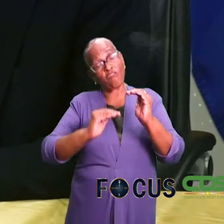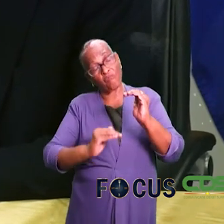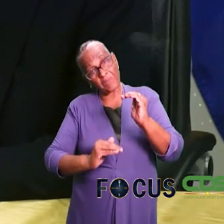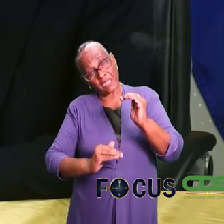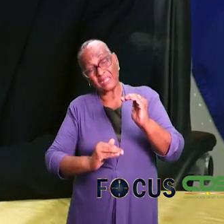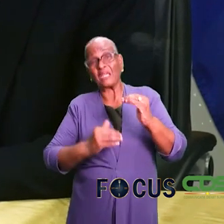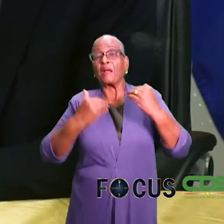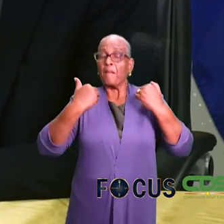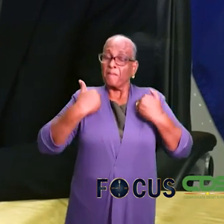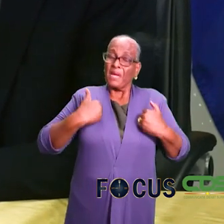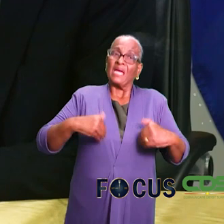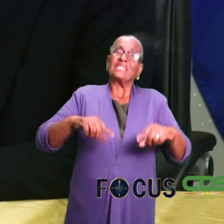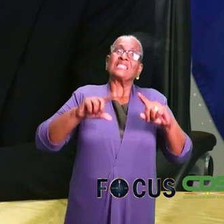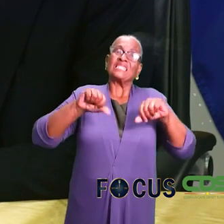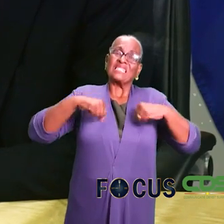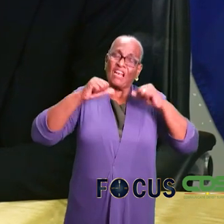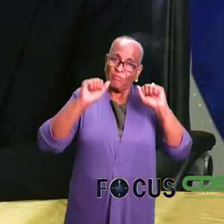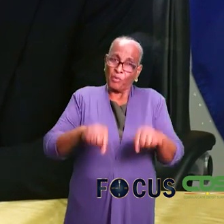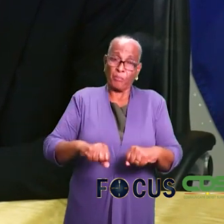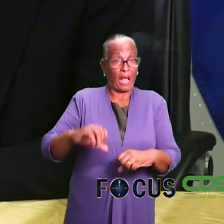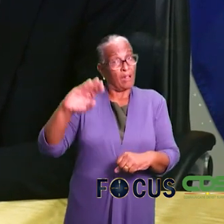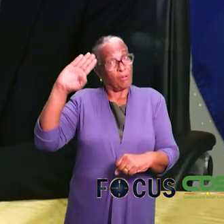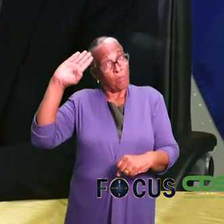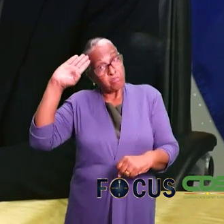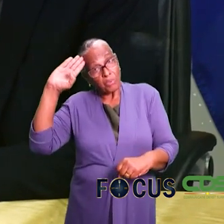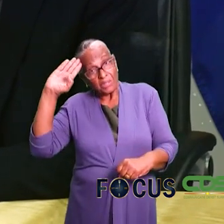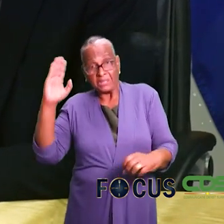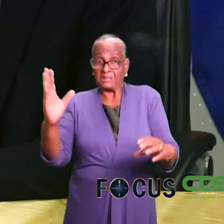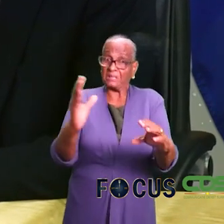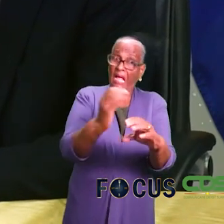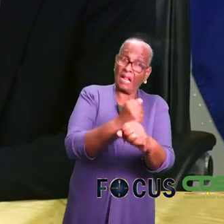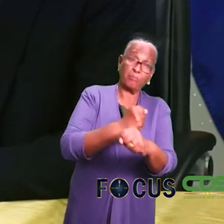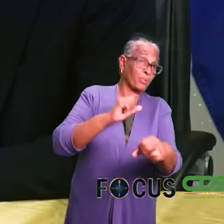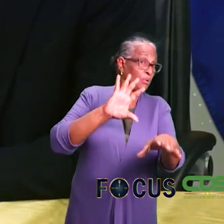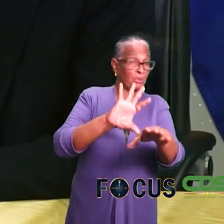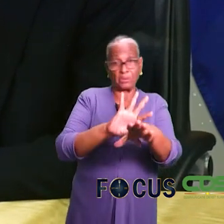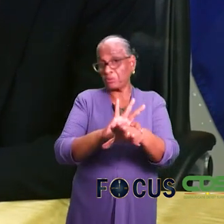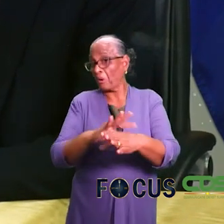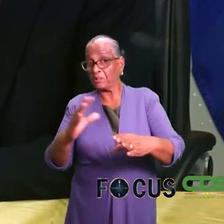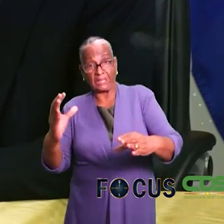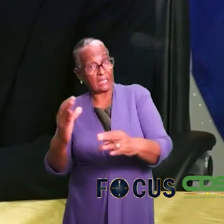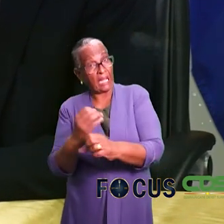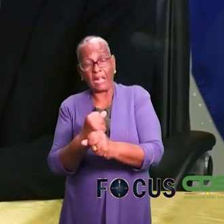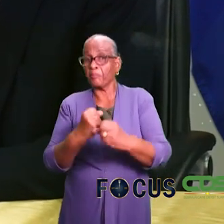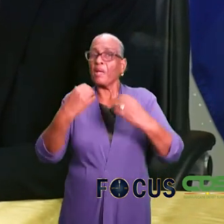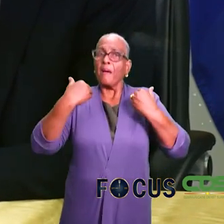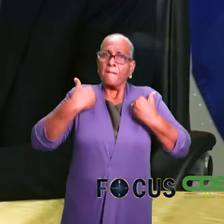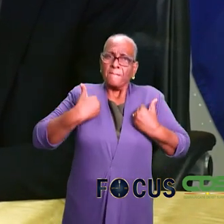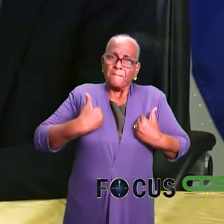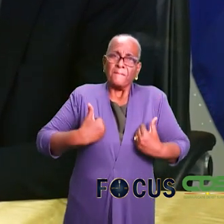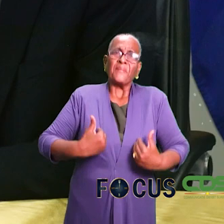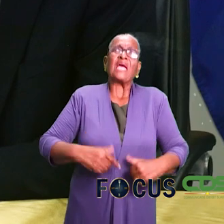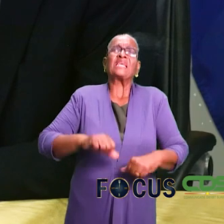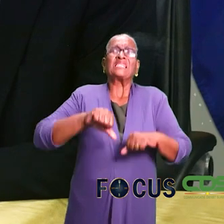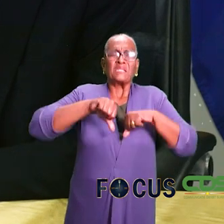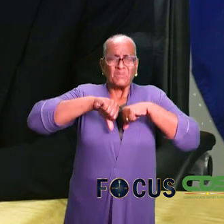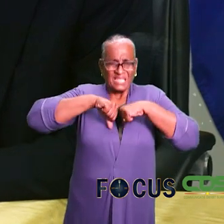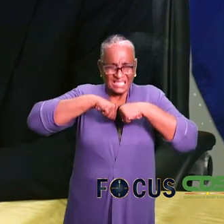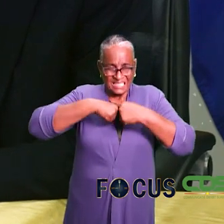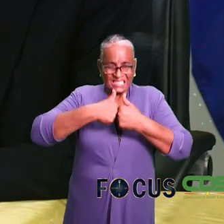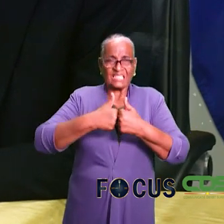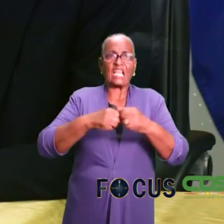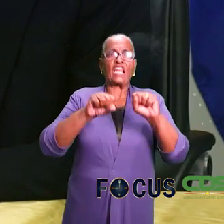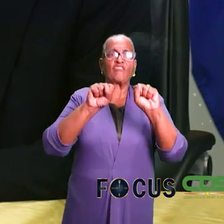Zo, precies zo onze doktoren ook niet. Als er levens verloren gaan, betekent dat, dat wil zeggen dat de natuur